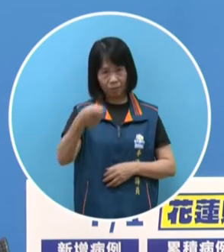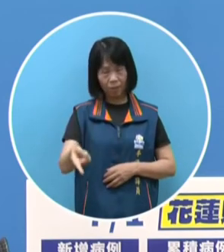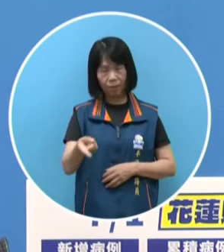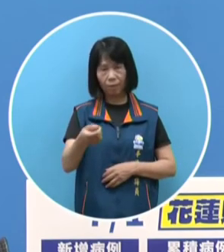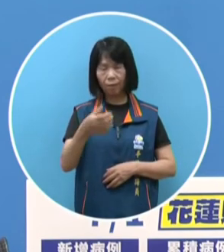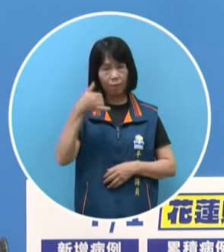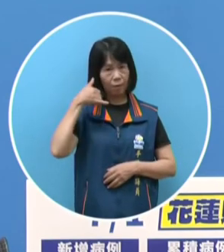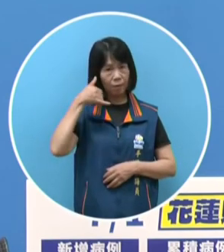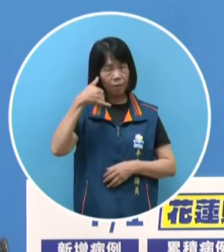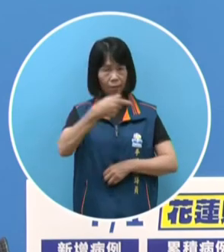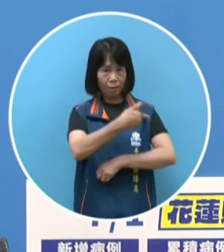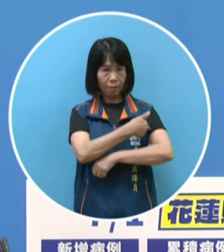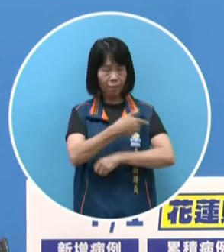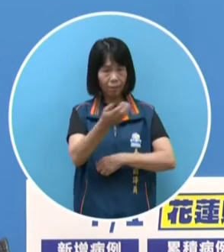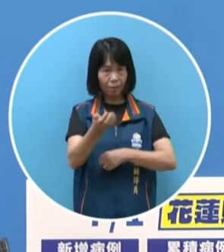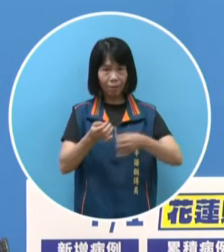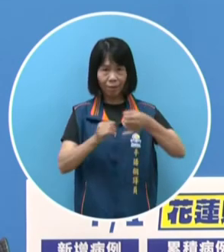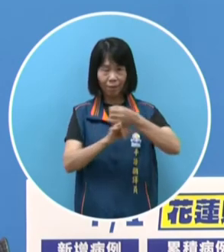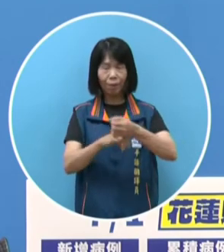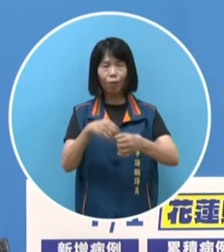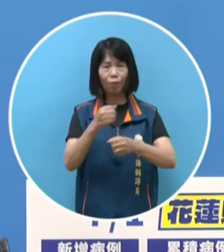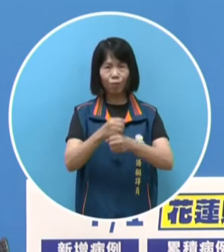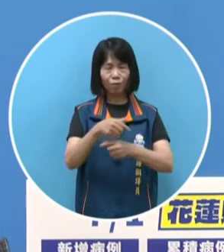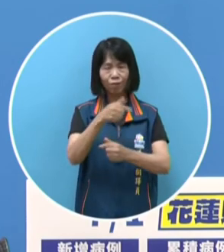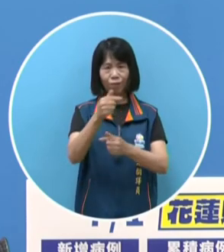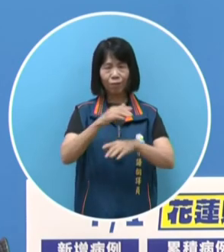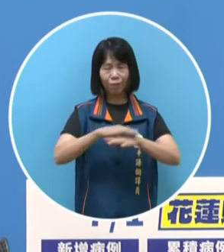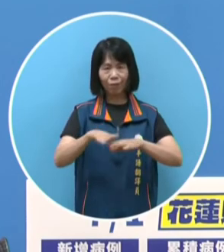我们会更做得更好。再一次谢谢大